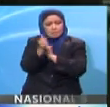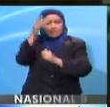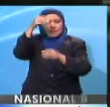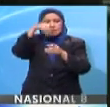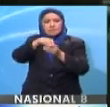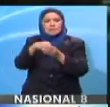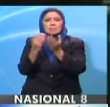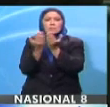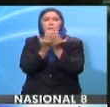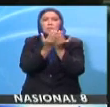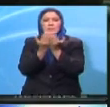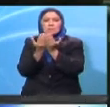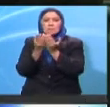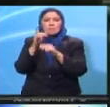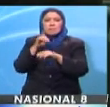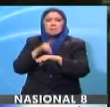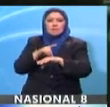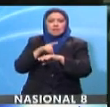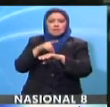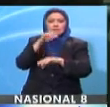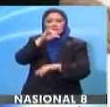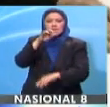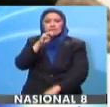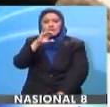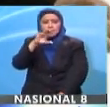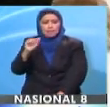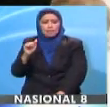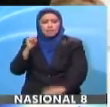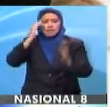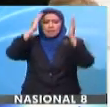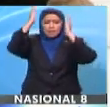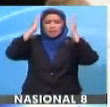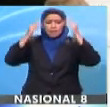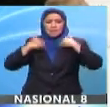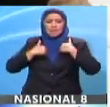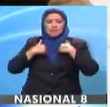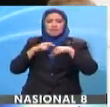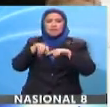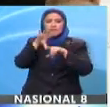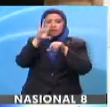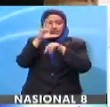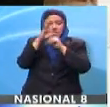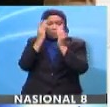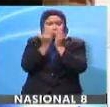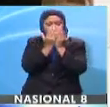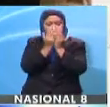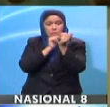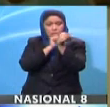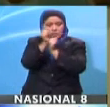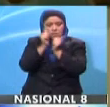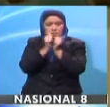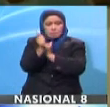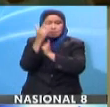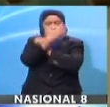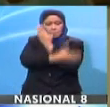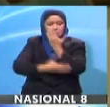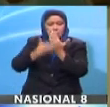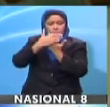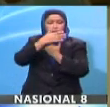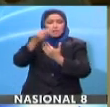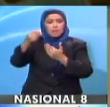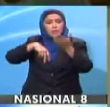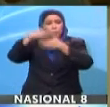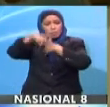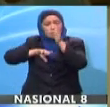mereka setakat ini Malaysia mempunyai lima buah sekolah sukan di seluruh negara dan program pembangunan sukan Jamaika dijangka dapat